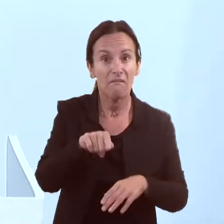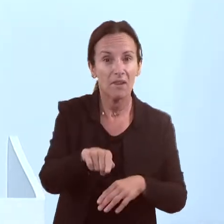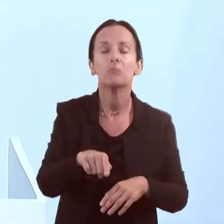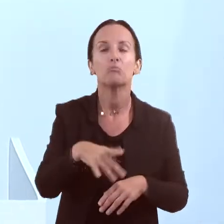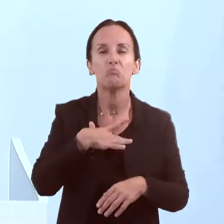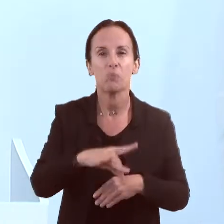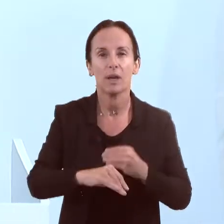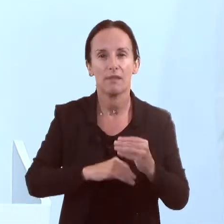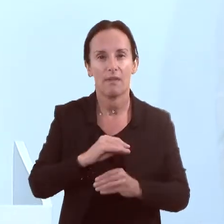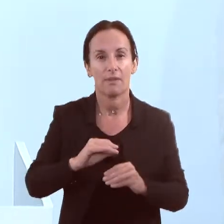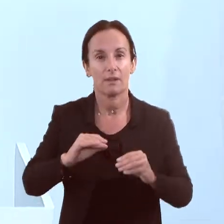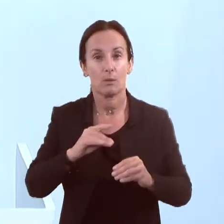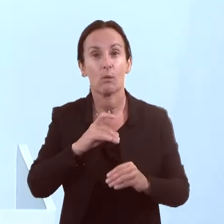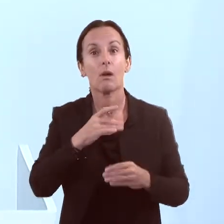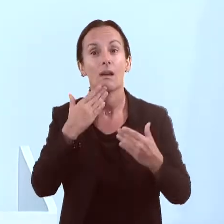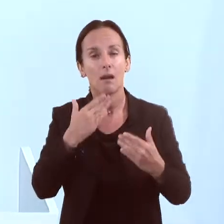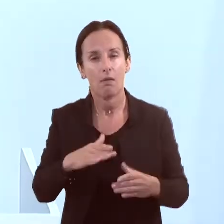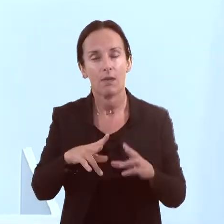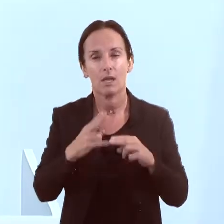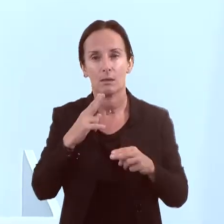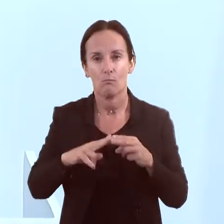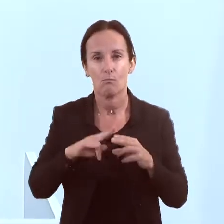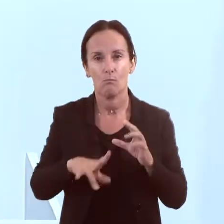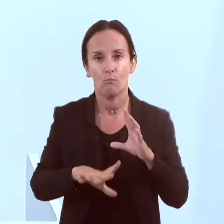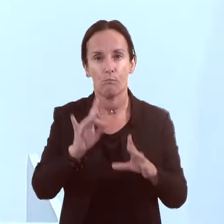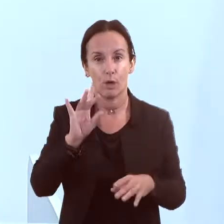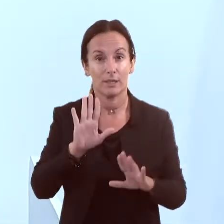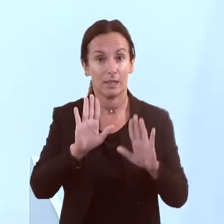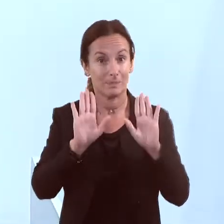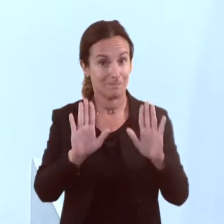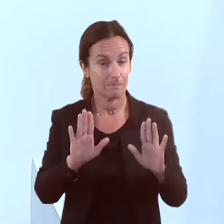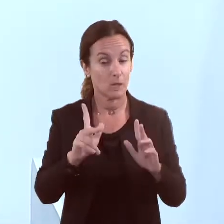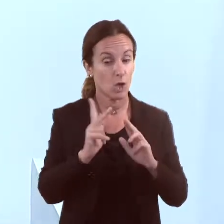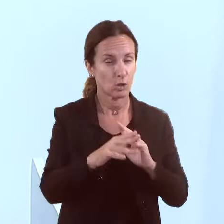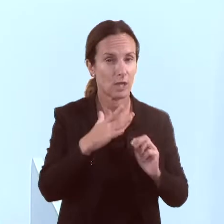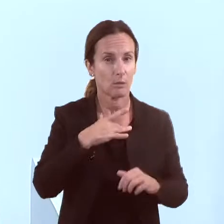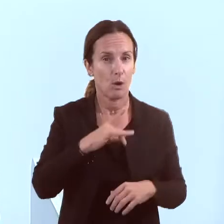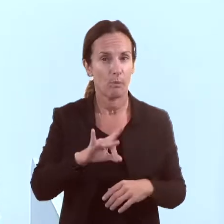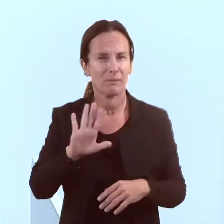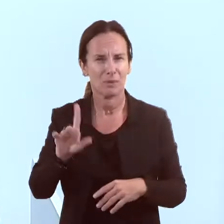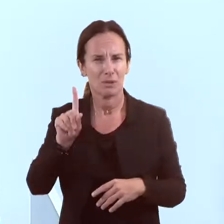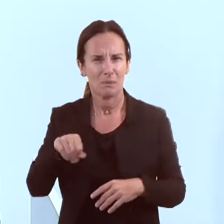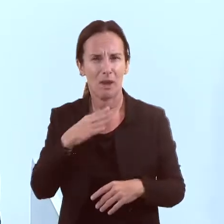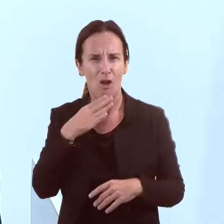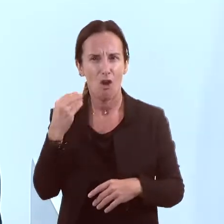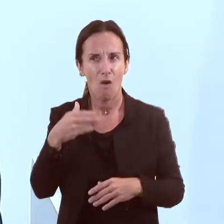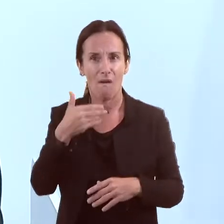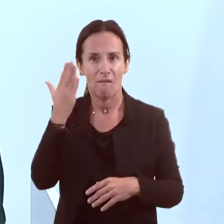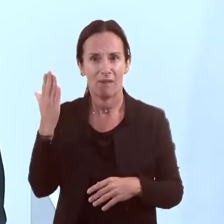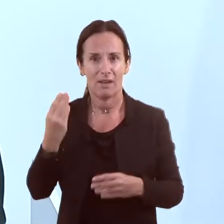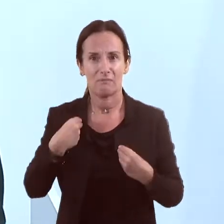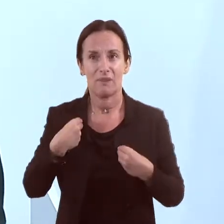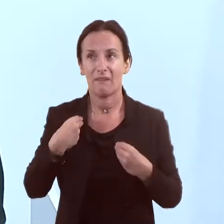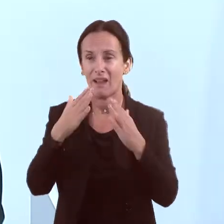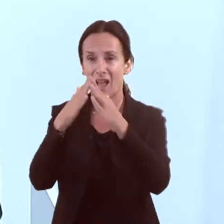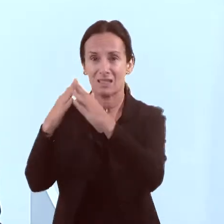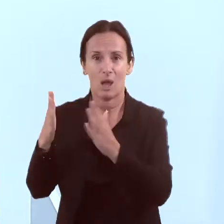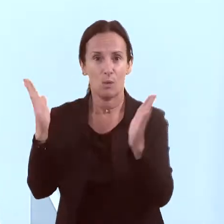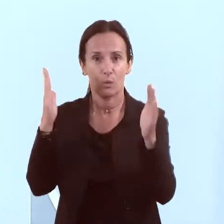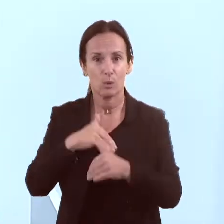l'hora de prevenir l'augment del nombre de persones, joves principalment, sense alternativa habitacional. En la